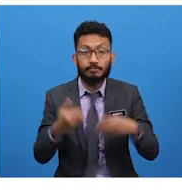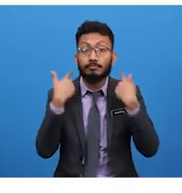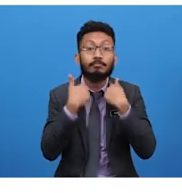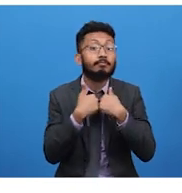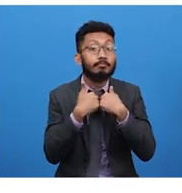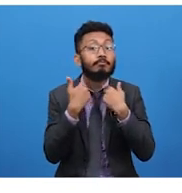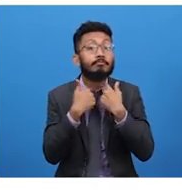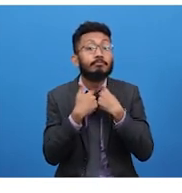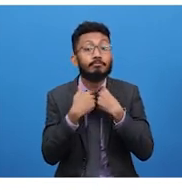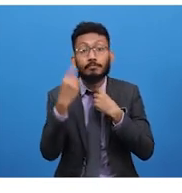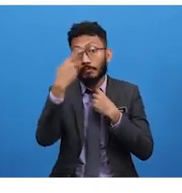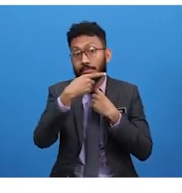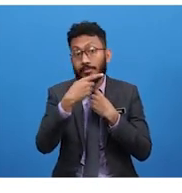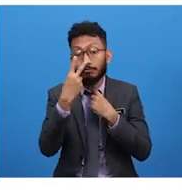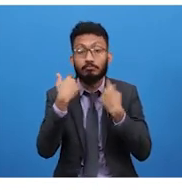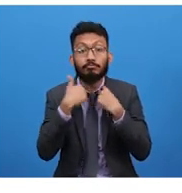hadapan.